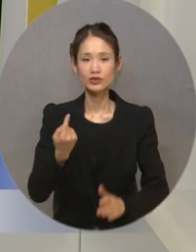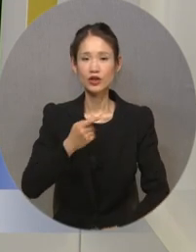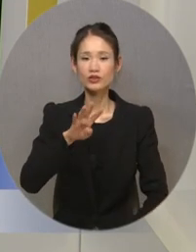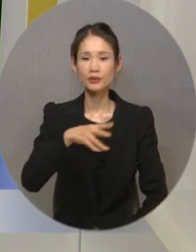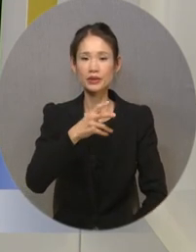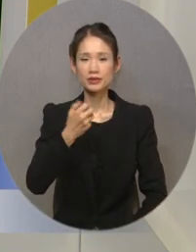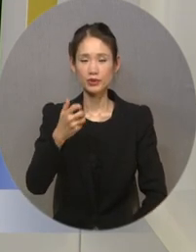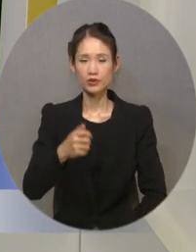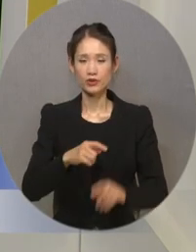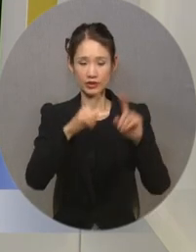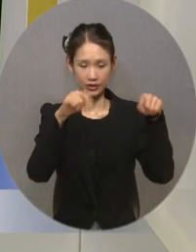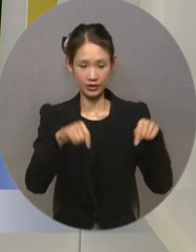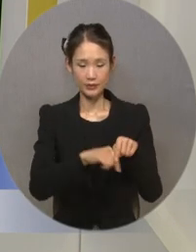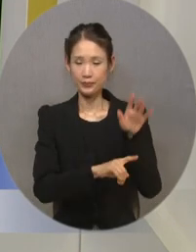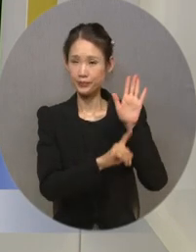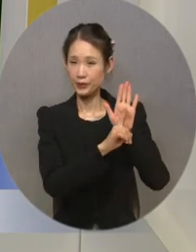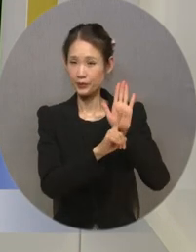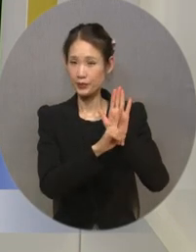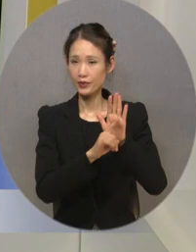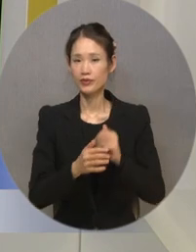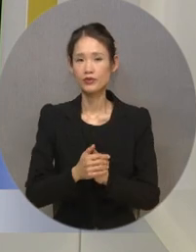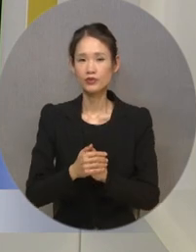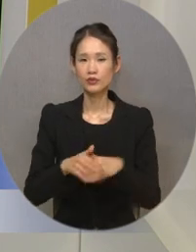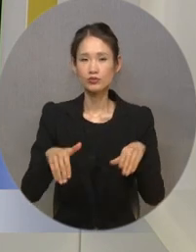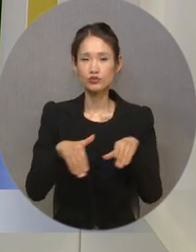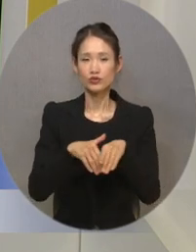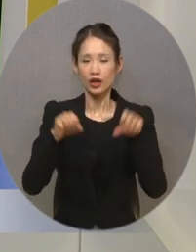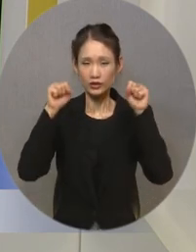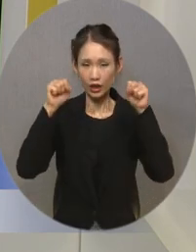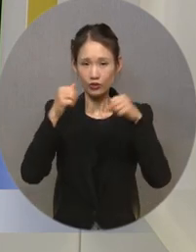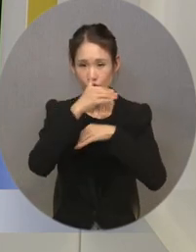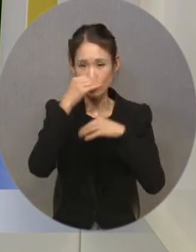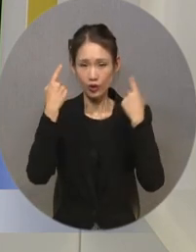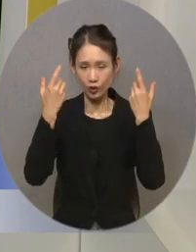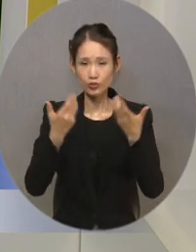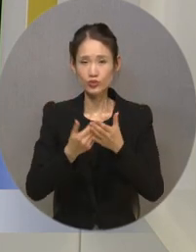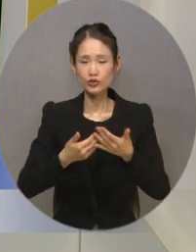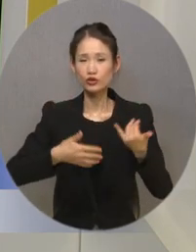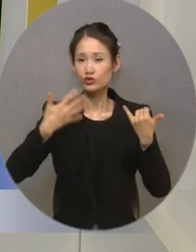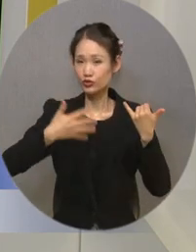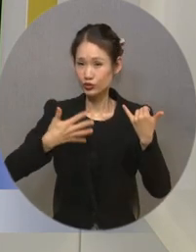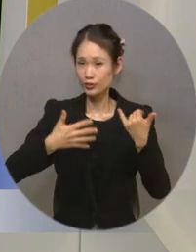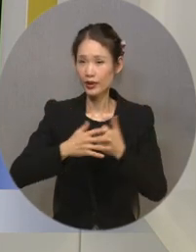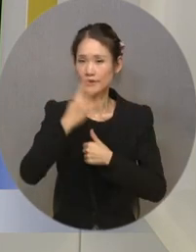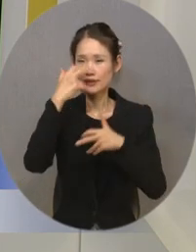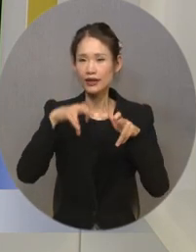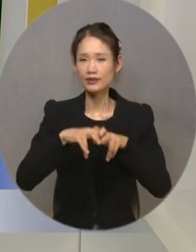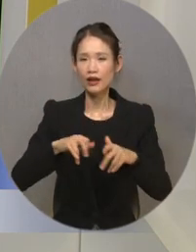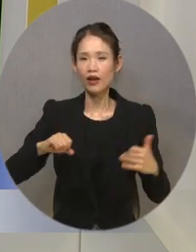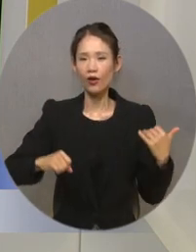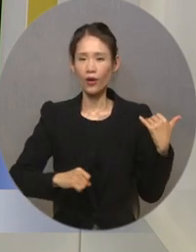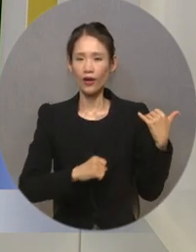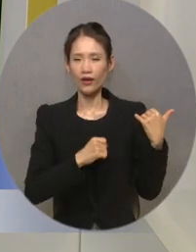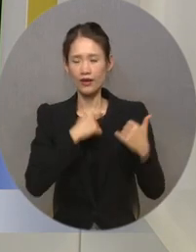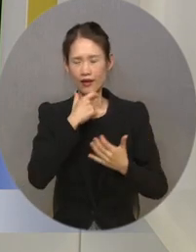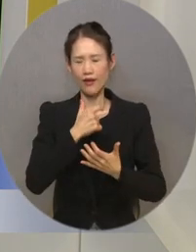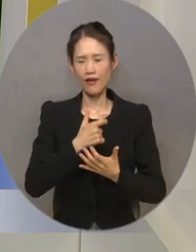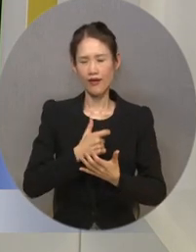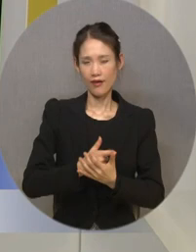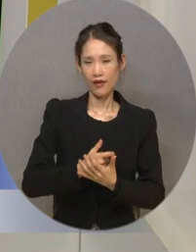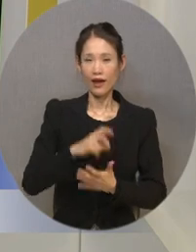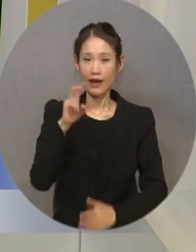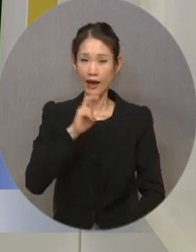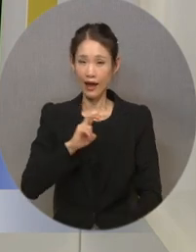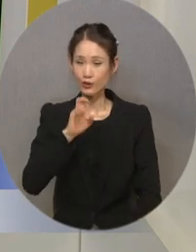일면 기사입니다 문화체육관광부 유튜브에 시각장애인 오케스트라의 감동적인 선율과 가수